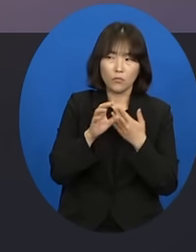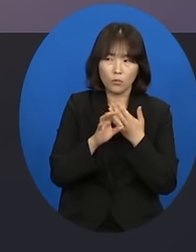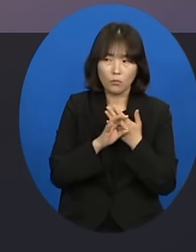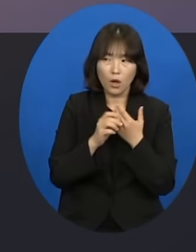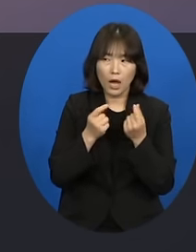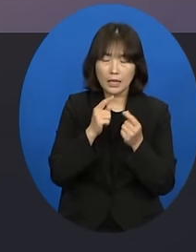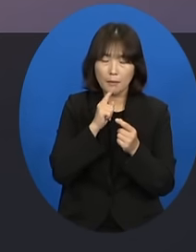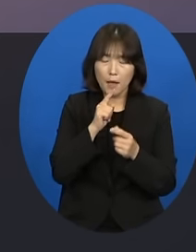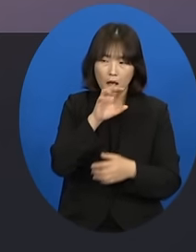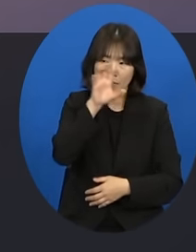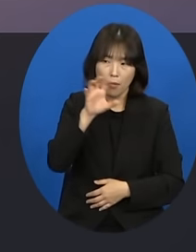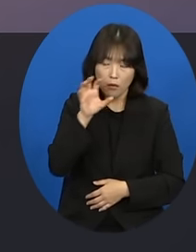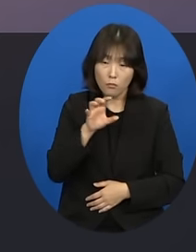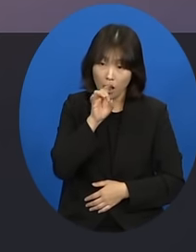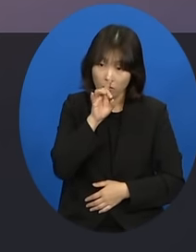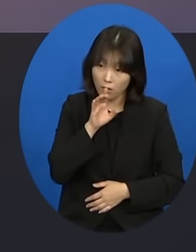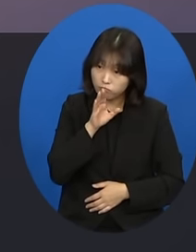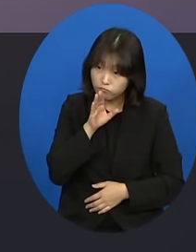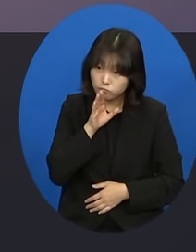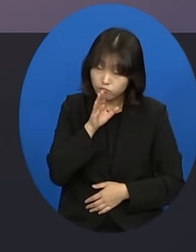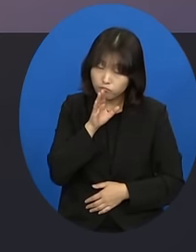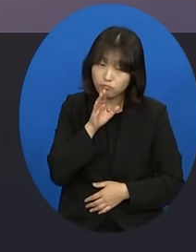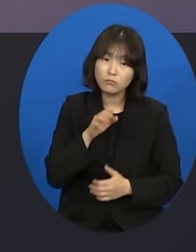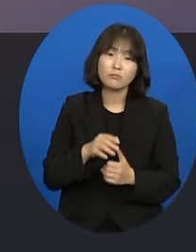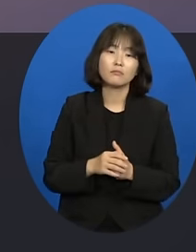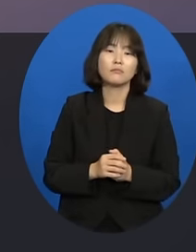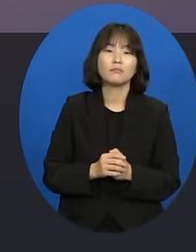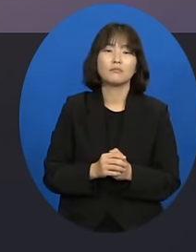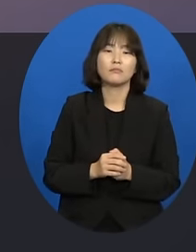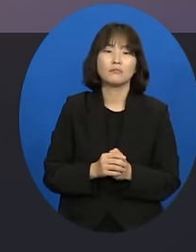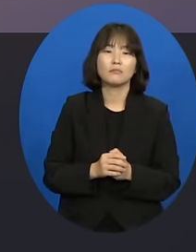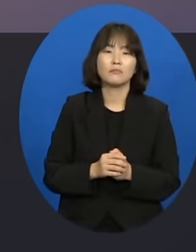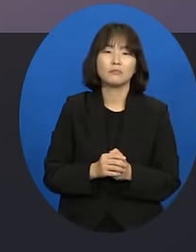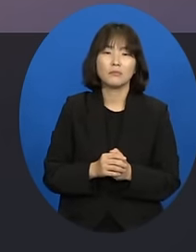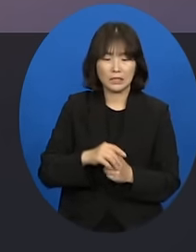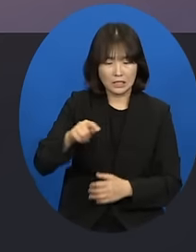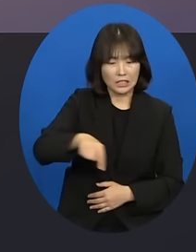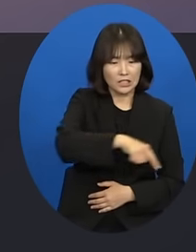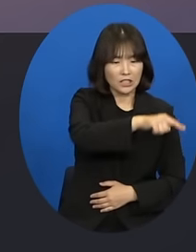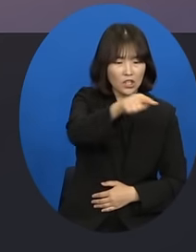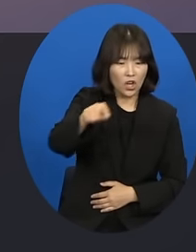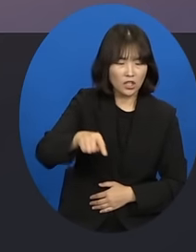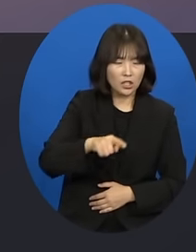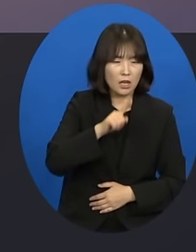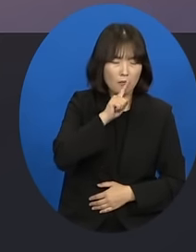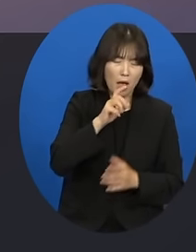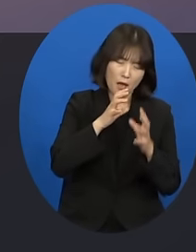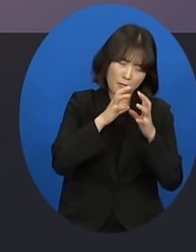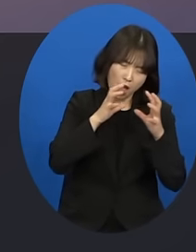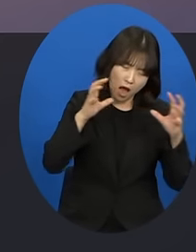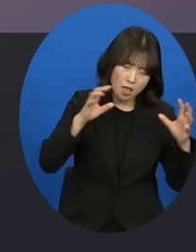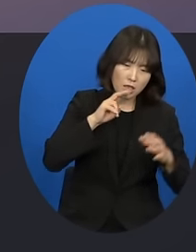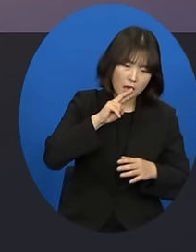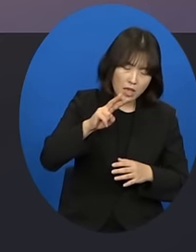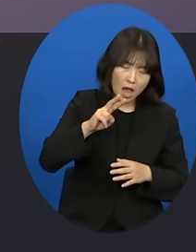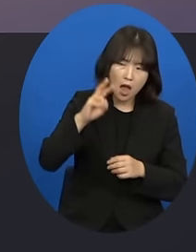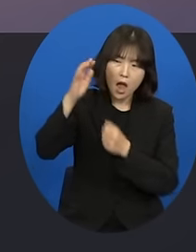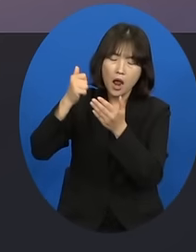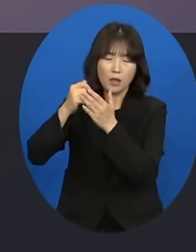안 된다고 예수님 말씀하셨는데, 그걸 뭐라고 말씀하셨냐면, 저들은 말을 많이 하여야 들으실 줄로